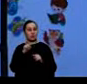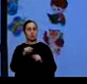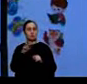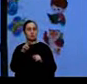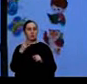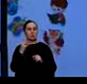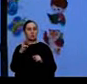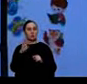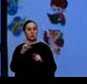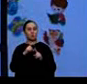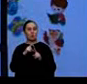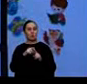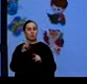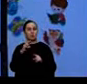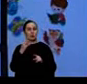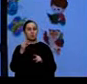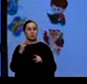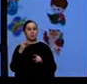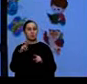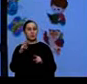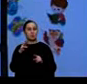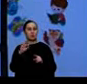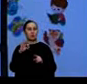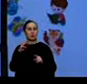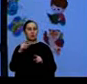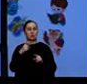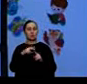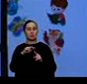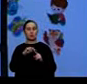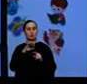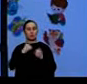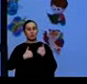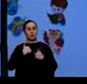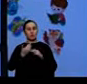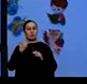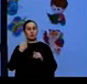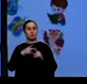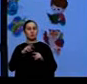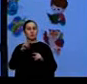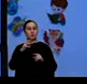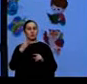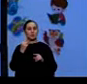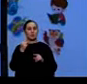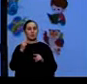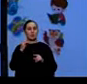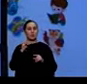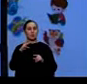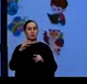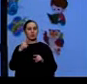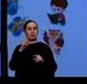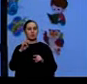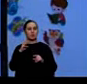жерде яшамоқ сөзіні яшаётганимдан фахрланаман деп алдым. Демак, яшаётганимдан